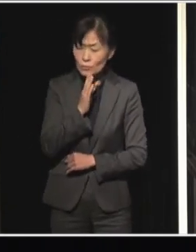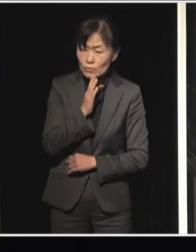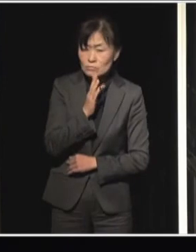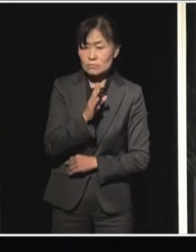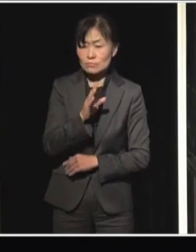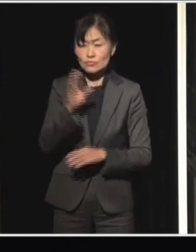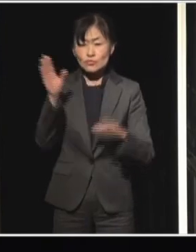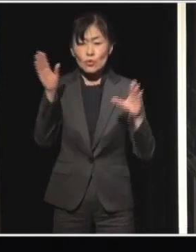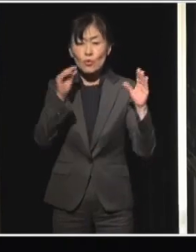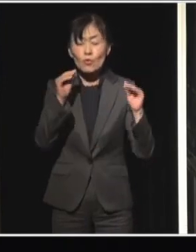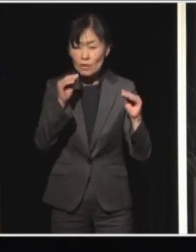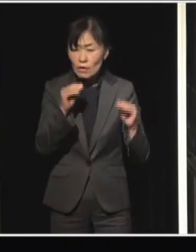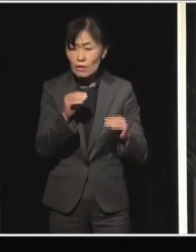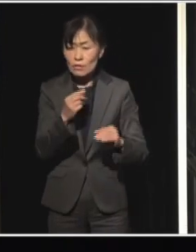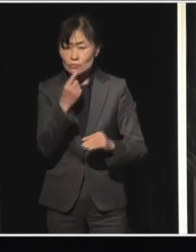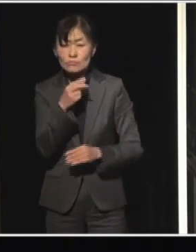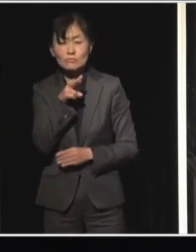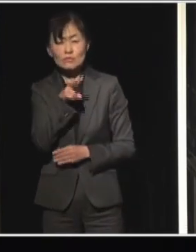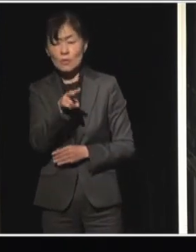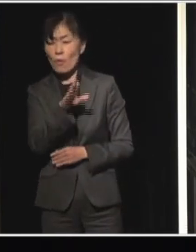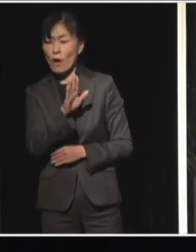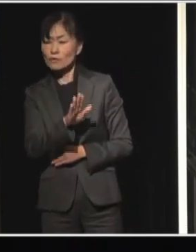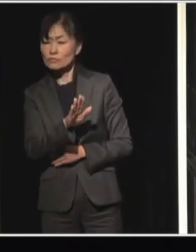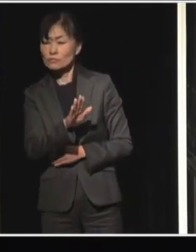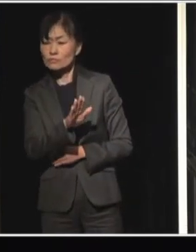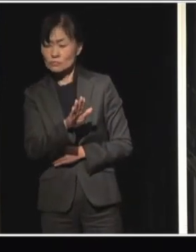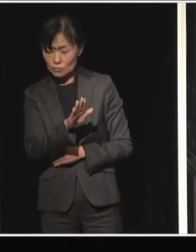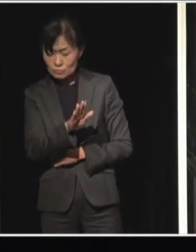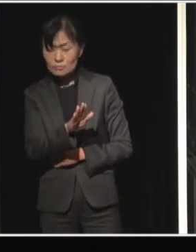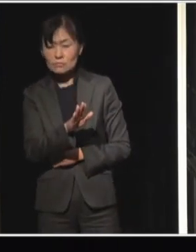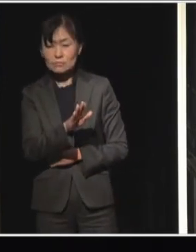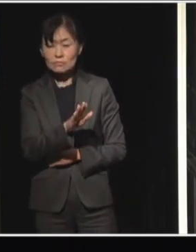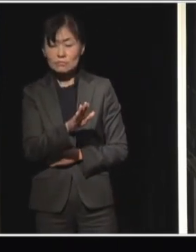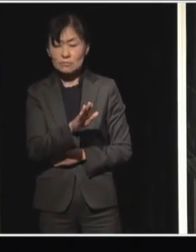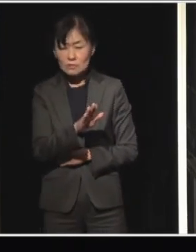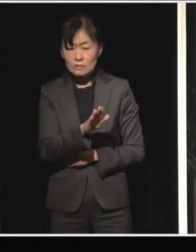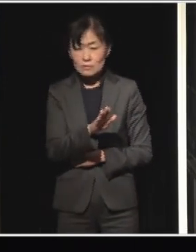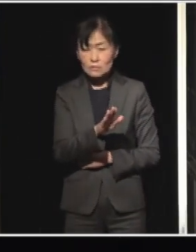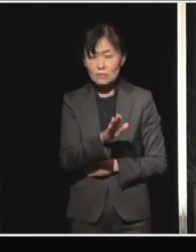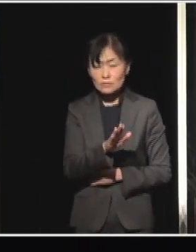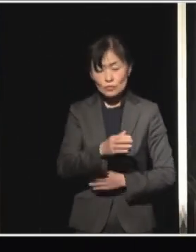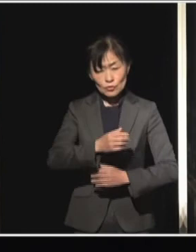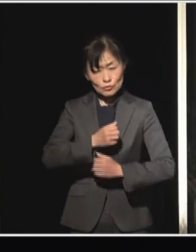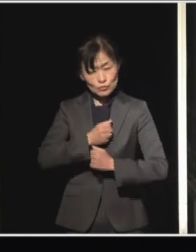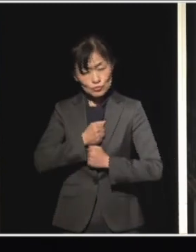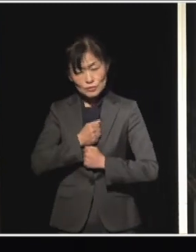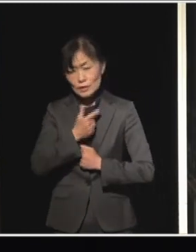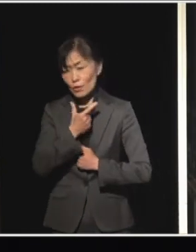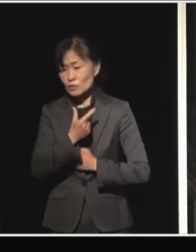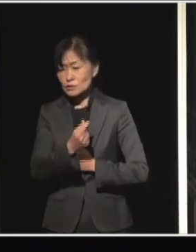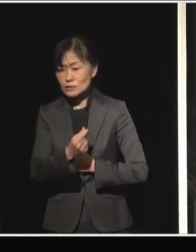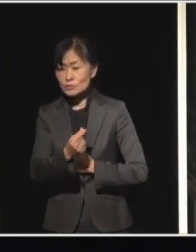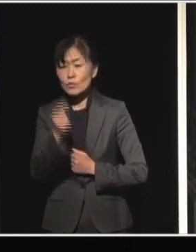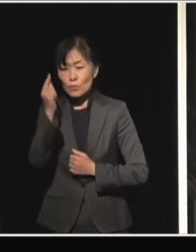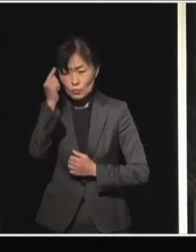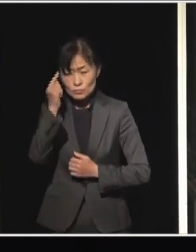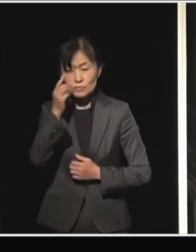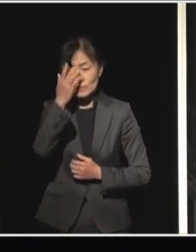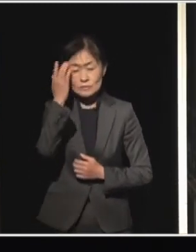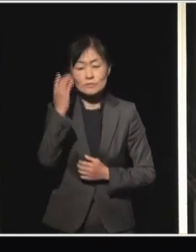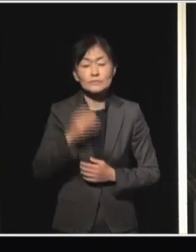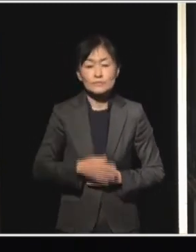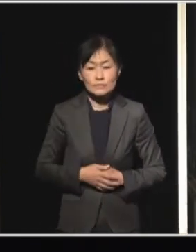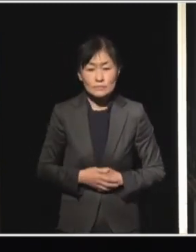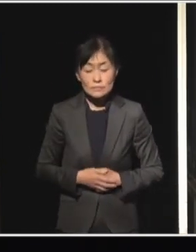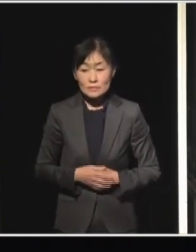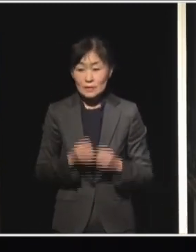割れ by 見ておりましてですねちょっとありましたので今こういったことにちょっと気をつけて欲しいなというところではありますが